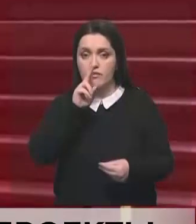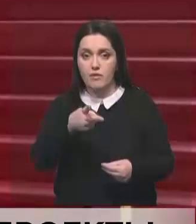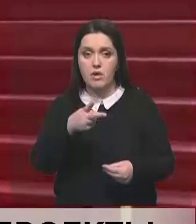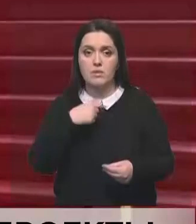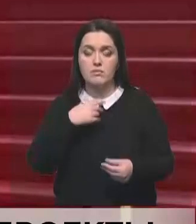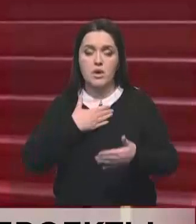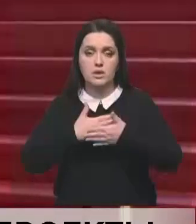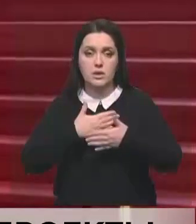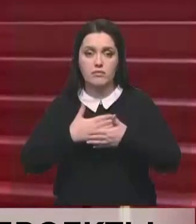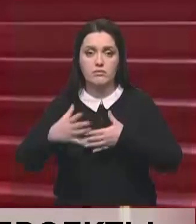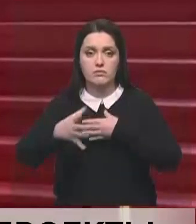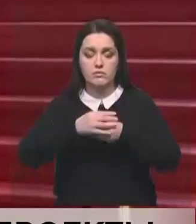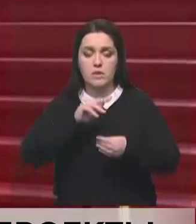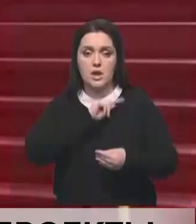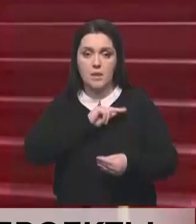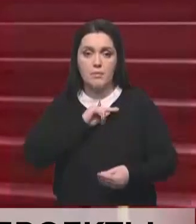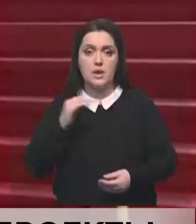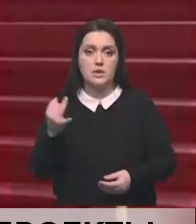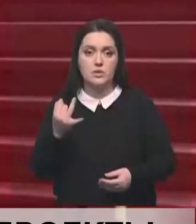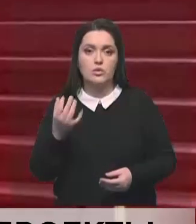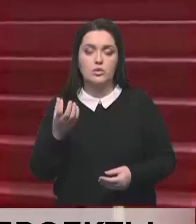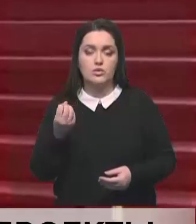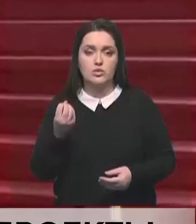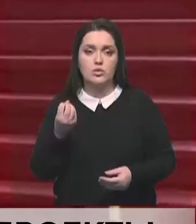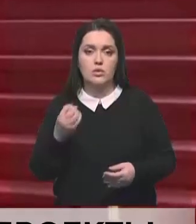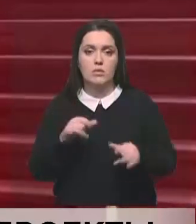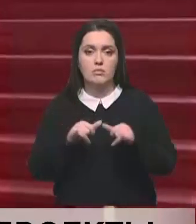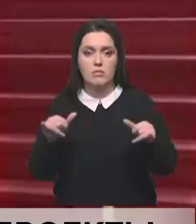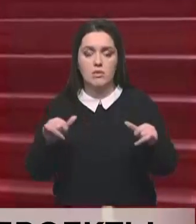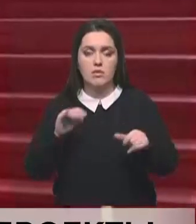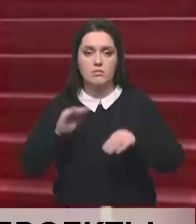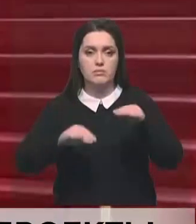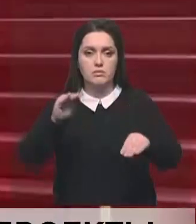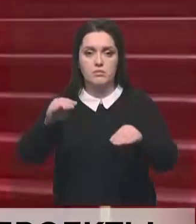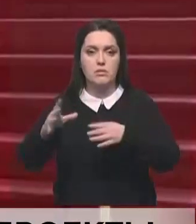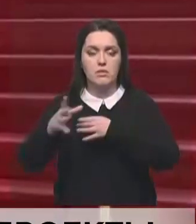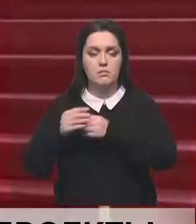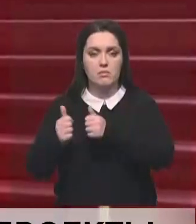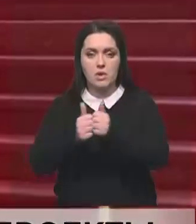активно сотрудничаем с вашей страной и заинтересованы в расширении сети наших партнеров в новых странах.